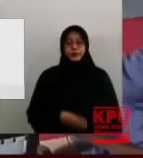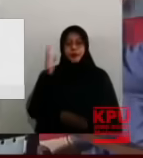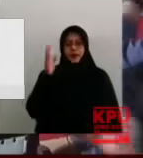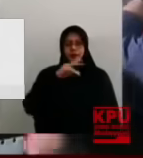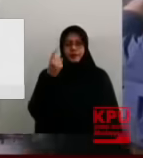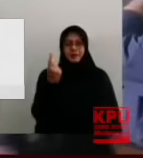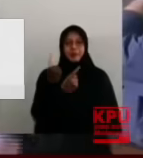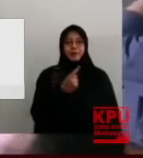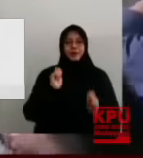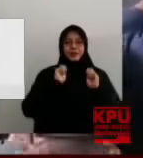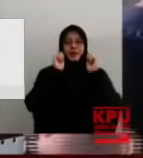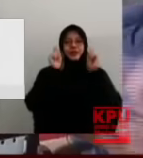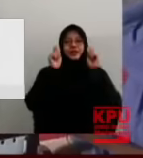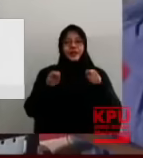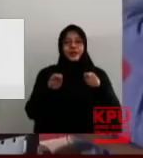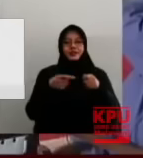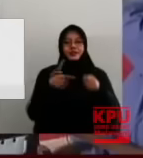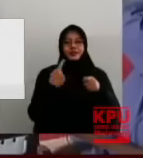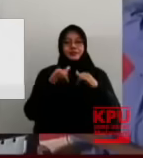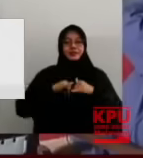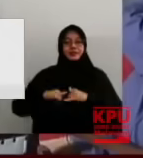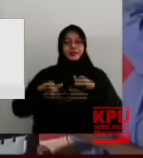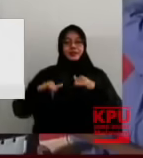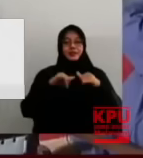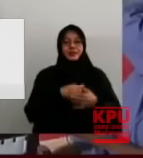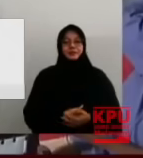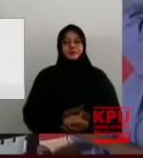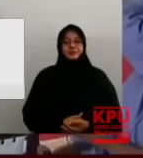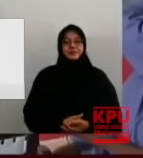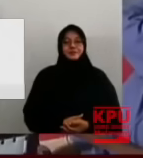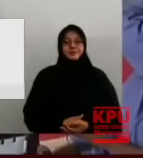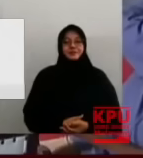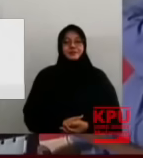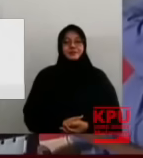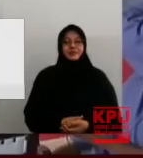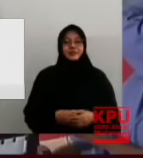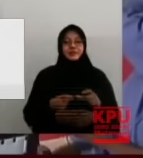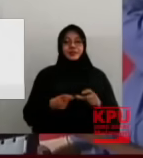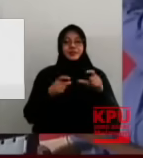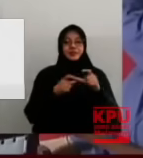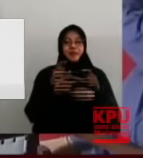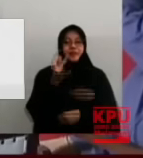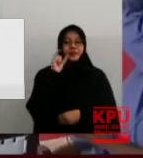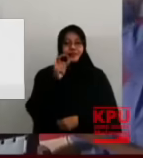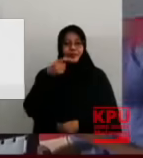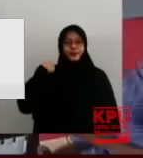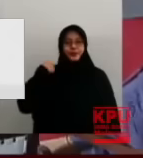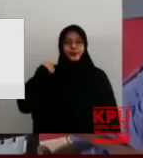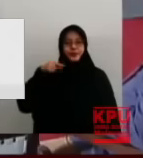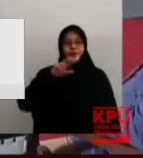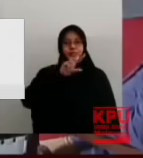pendaftaran Bersama ini kami mengantar calon gubernur Jawa